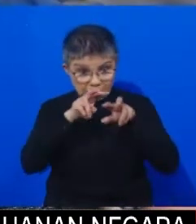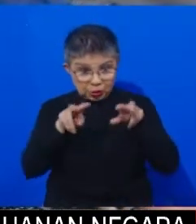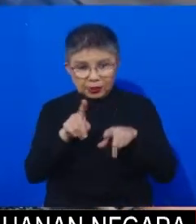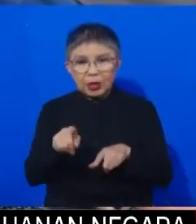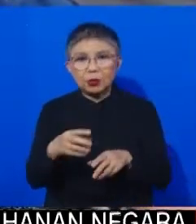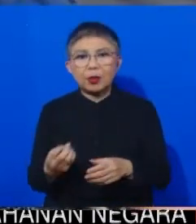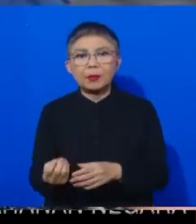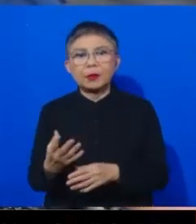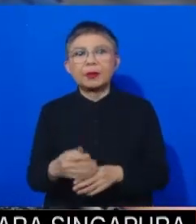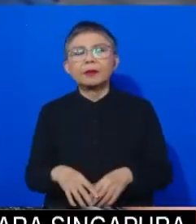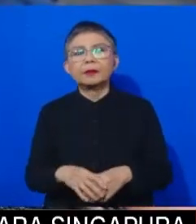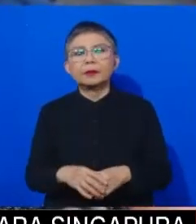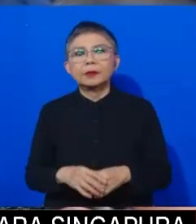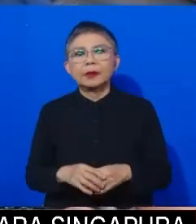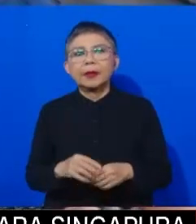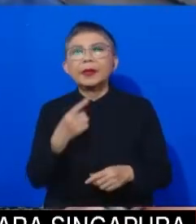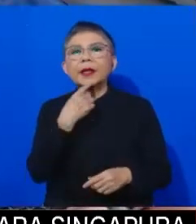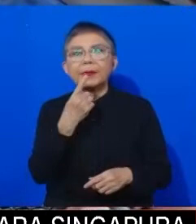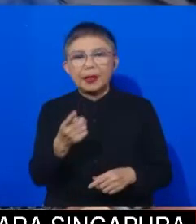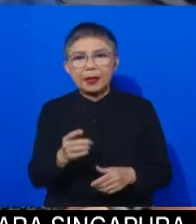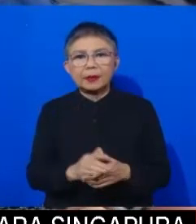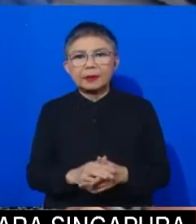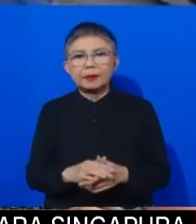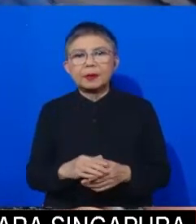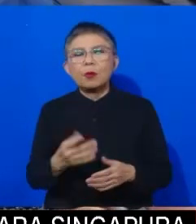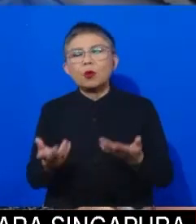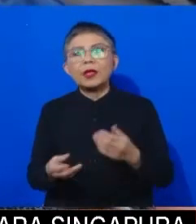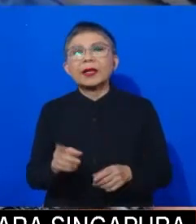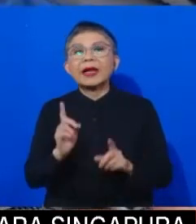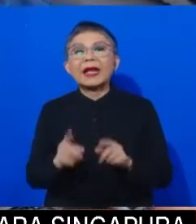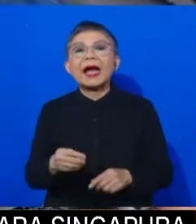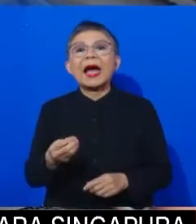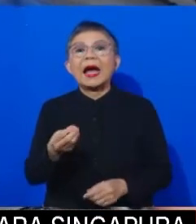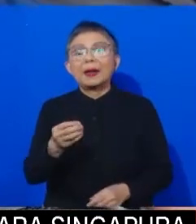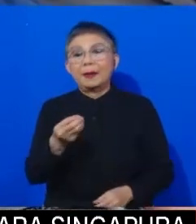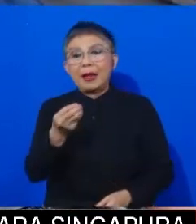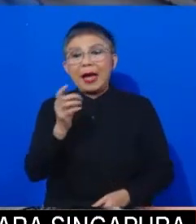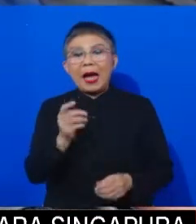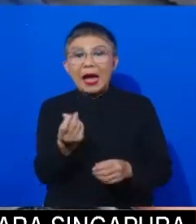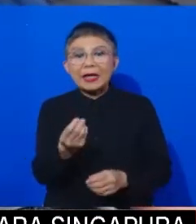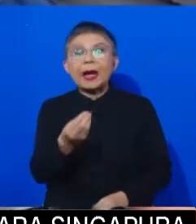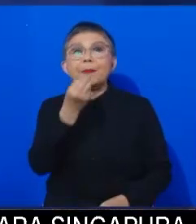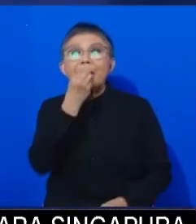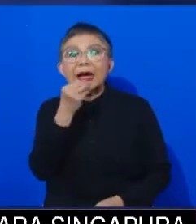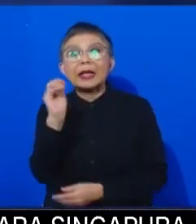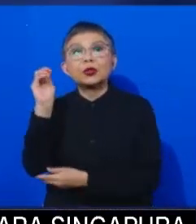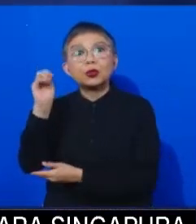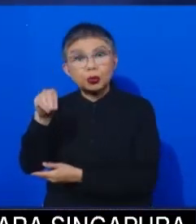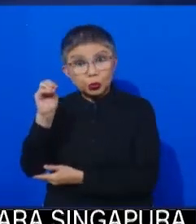satu pedagang pasar, mereka tuh katanya mungkin harga pangan naik. Harga pangan, pakan pangan ya, pakan pangannya gitu